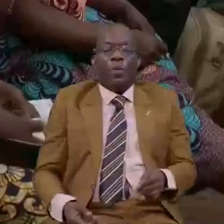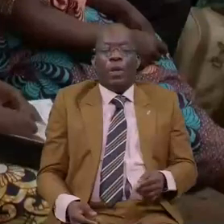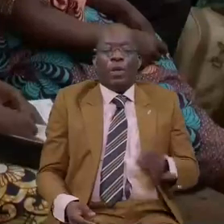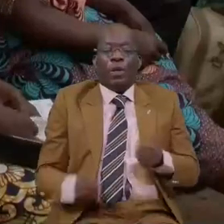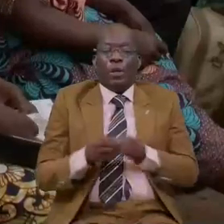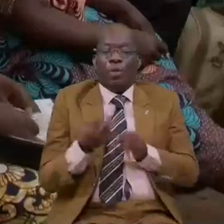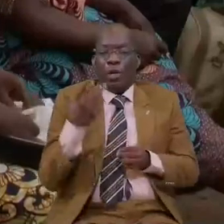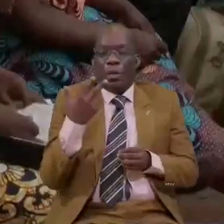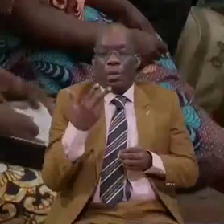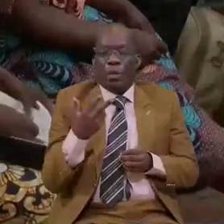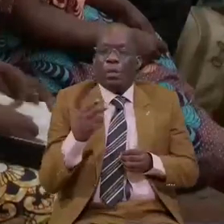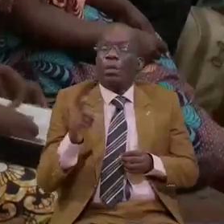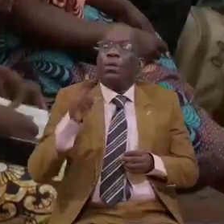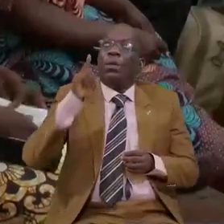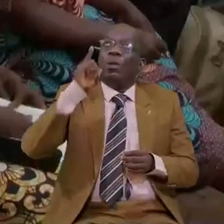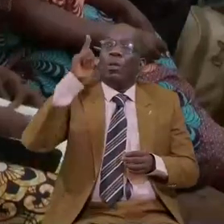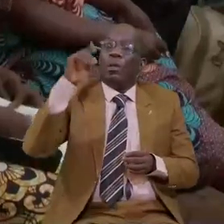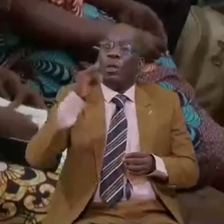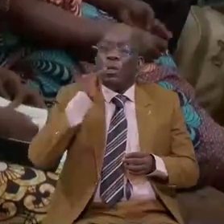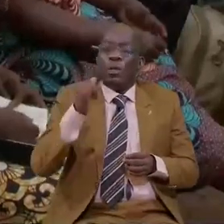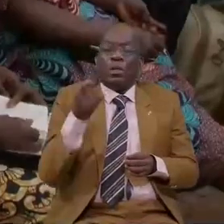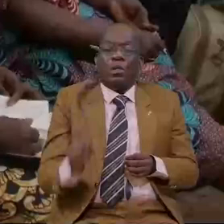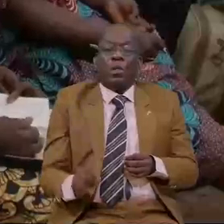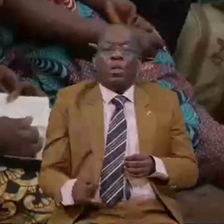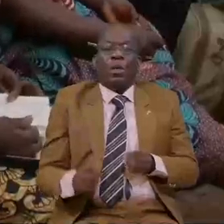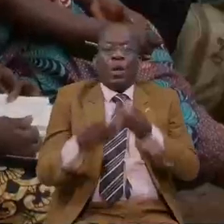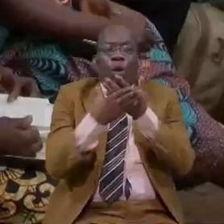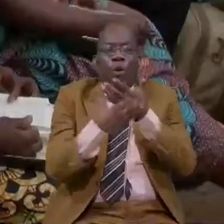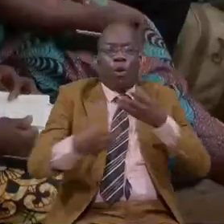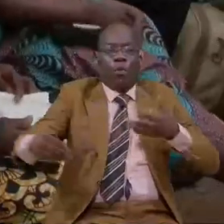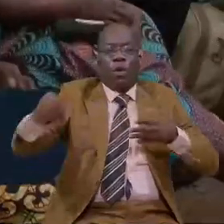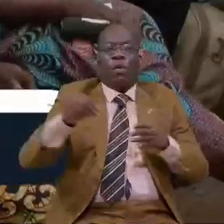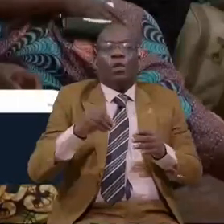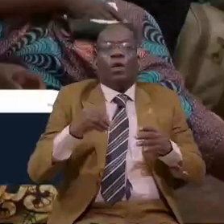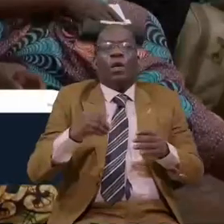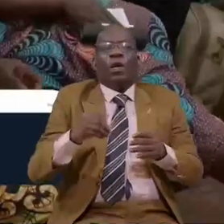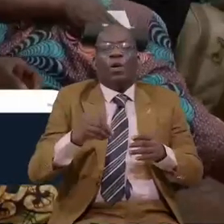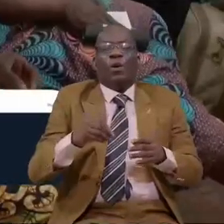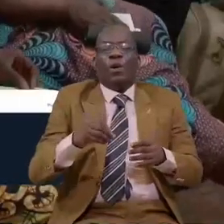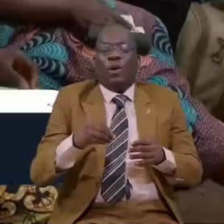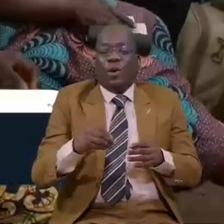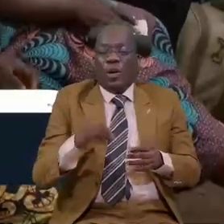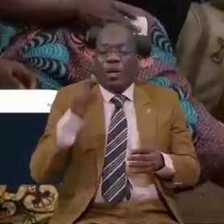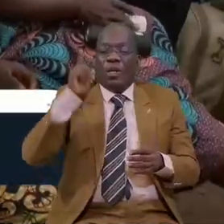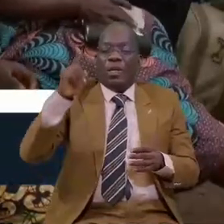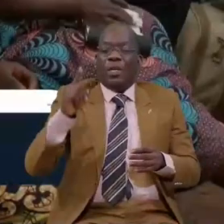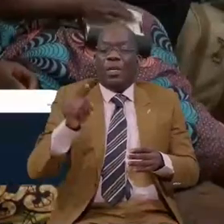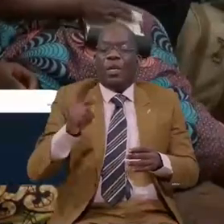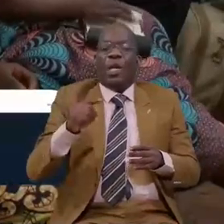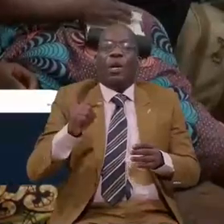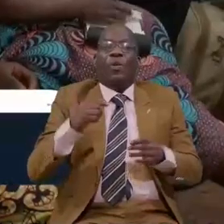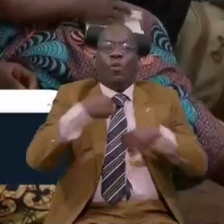l'éternité au nom de Jésus. Troisième élément maintenant, dans le premier point, le fils